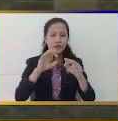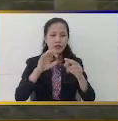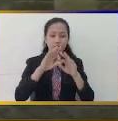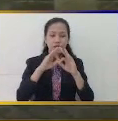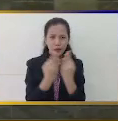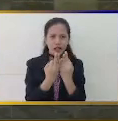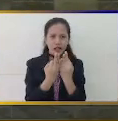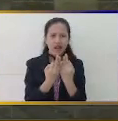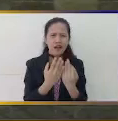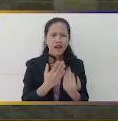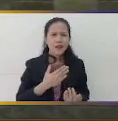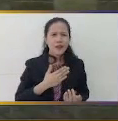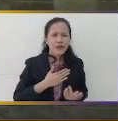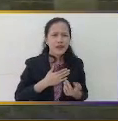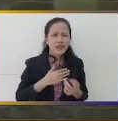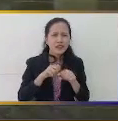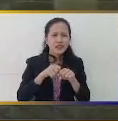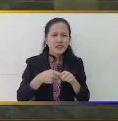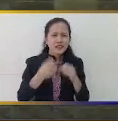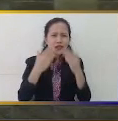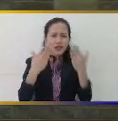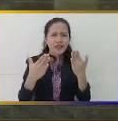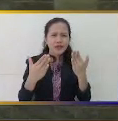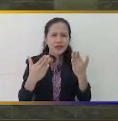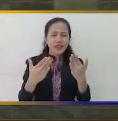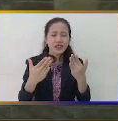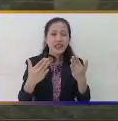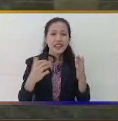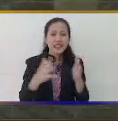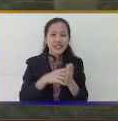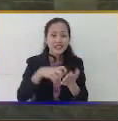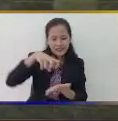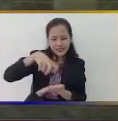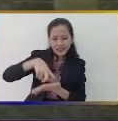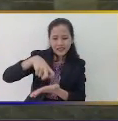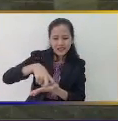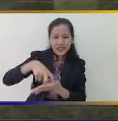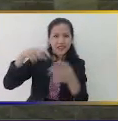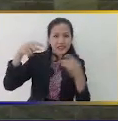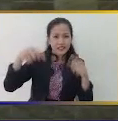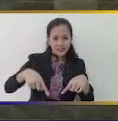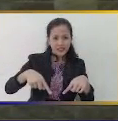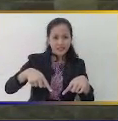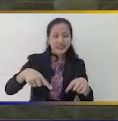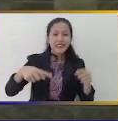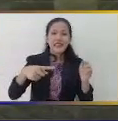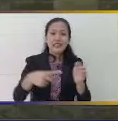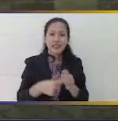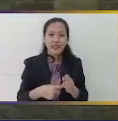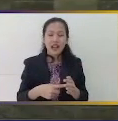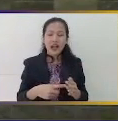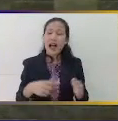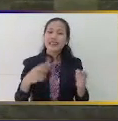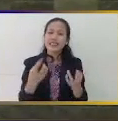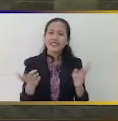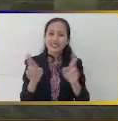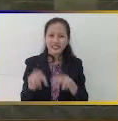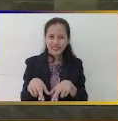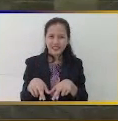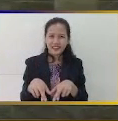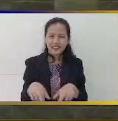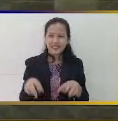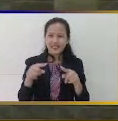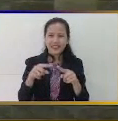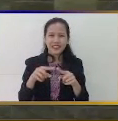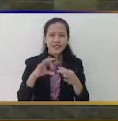am so thankful na kami po ay namold sa simbahang ito. Kami rin po ay bunga ng ministry ng simbahang ito ng ating